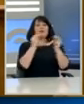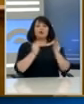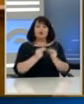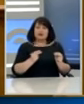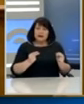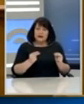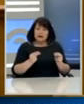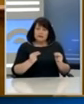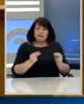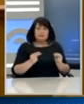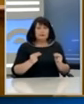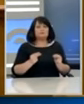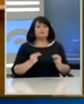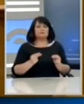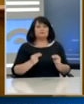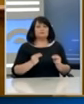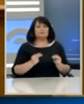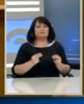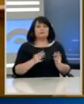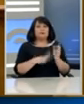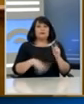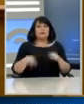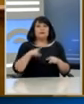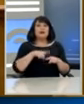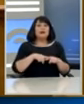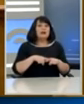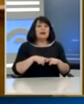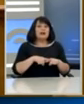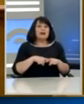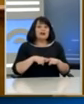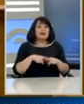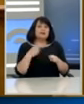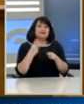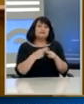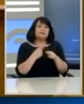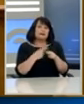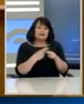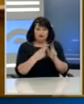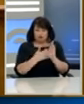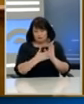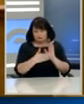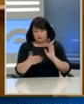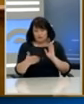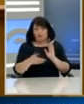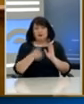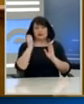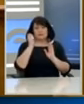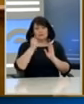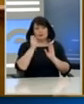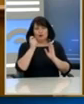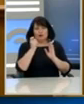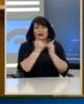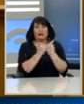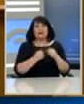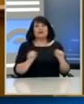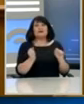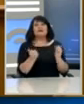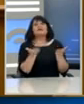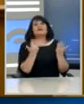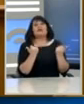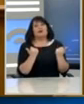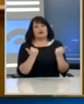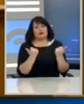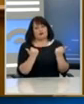έχουμε χάσει ως χώρα σημαντικό μέρος της πολιτικής μας αυτονομίας.